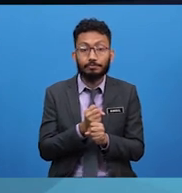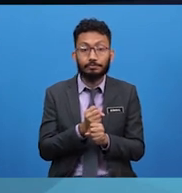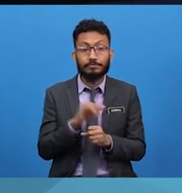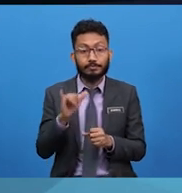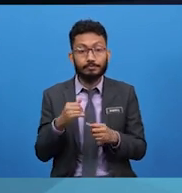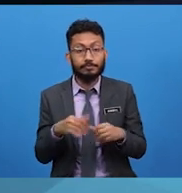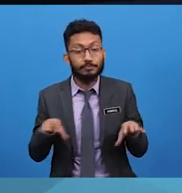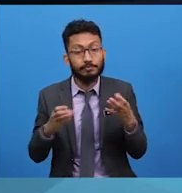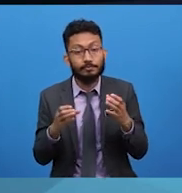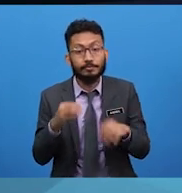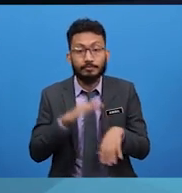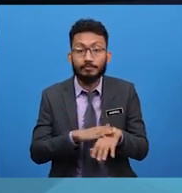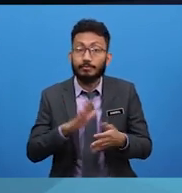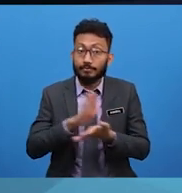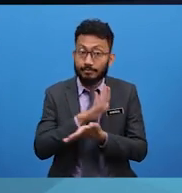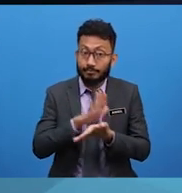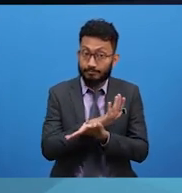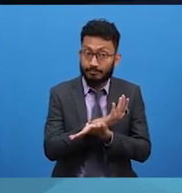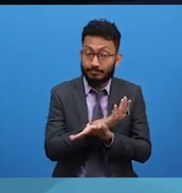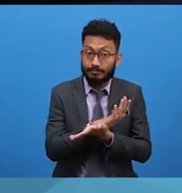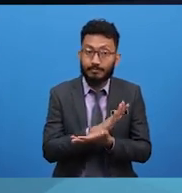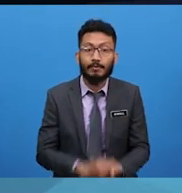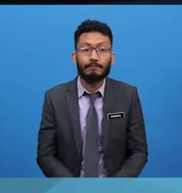kertas serta mengikut style yang direka.